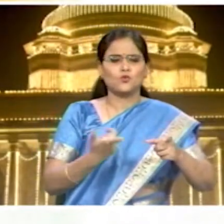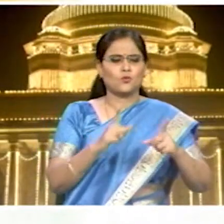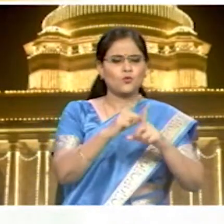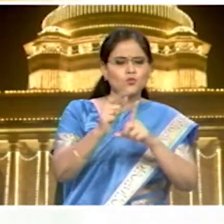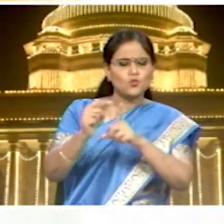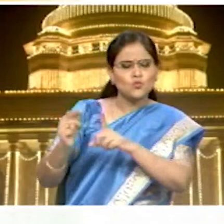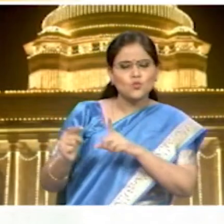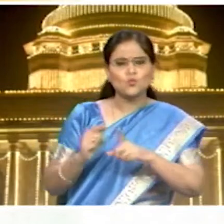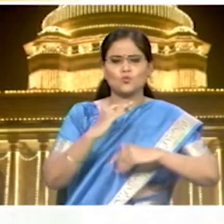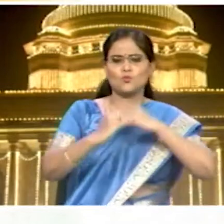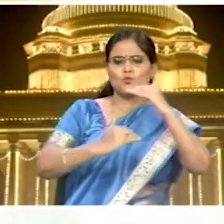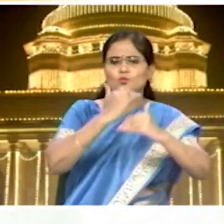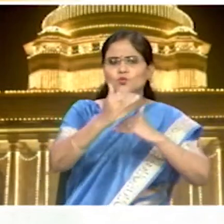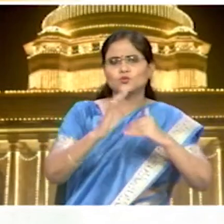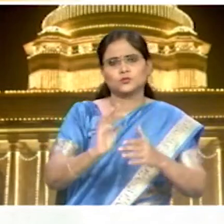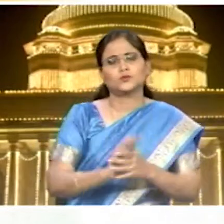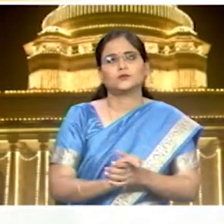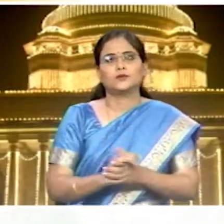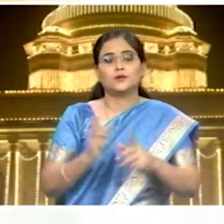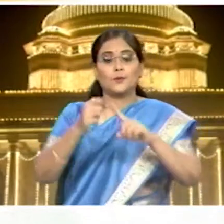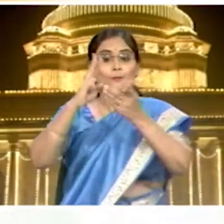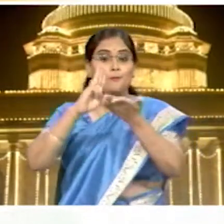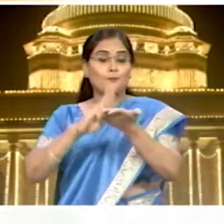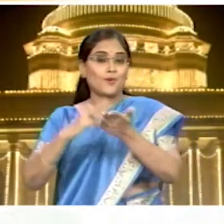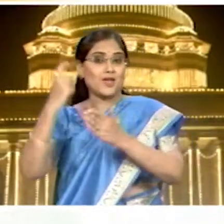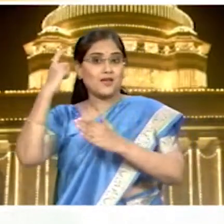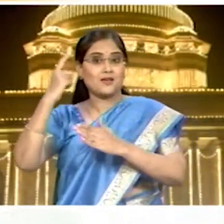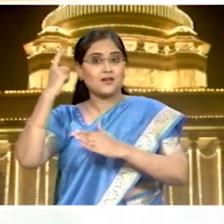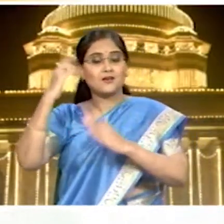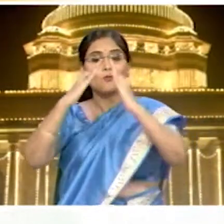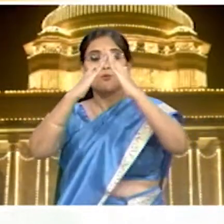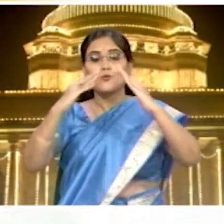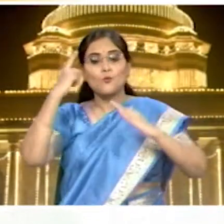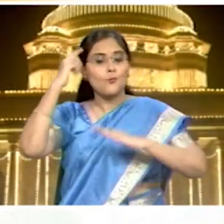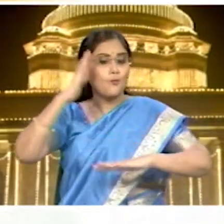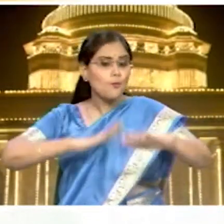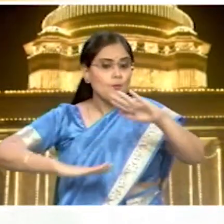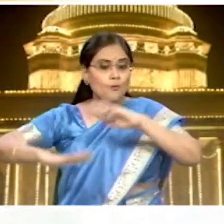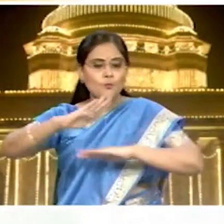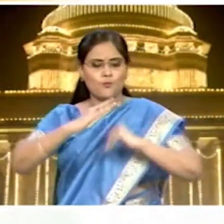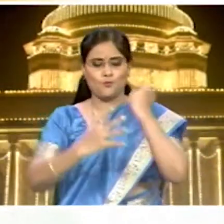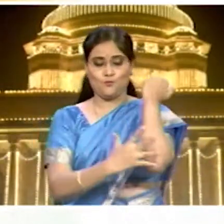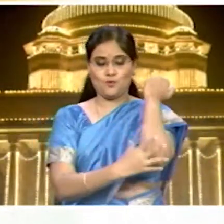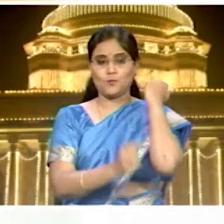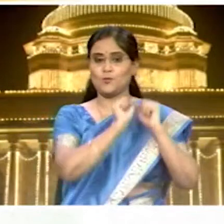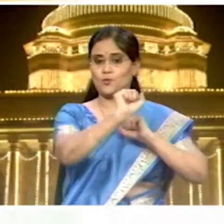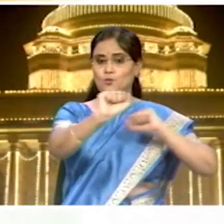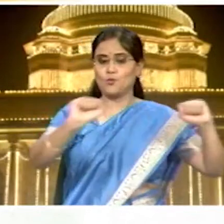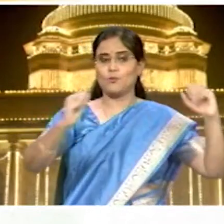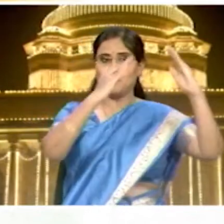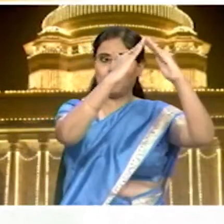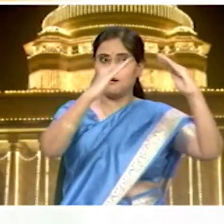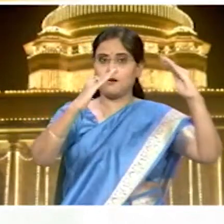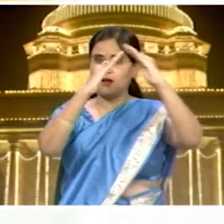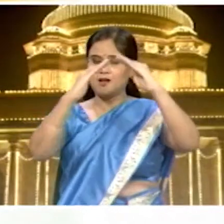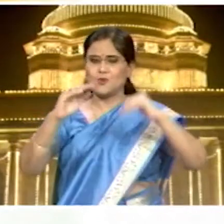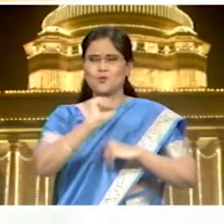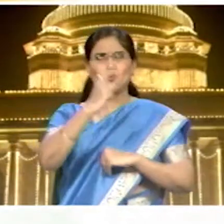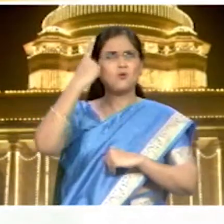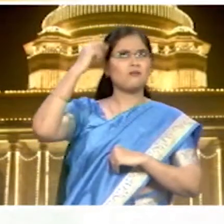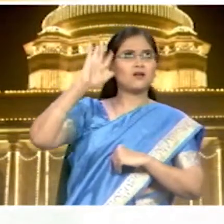हैं। प्रधानमंत्री आवास योजना की सहायता से गरीब के पास स्वयं का घर होना अब एक सपना नहीं रह